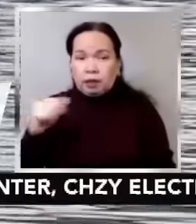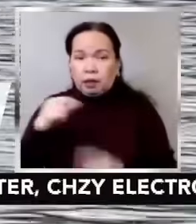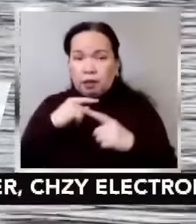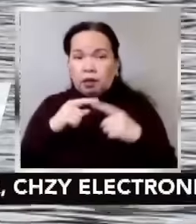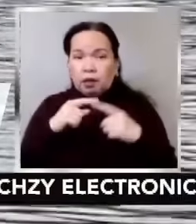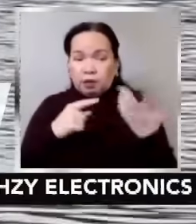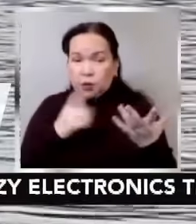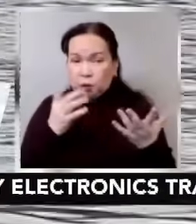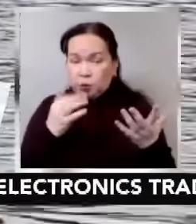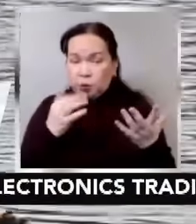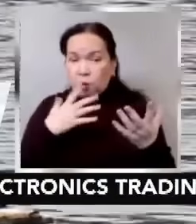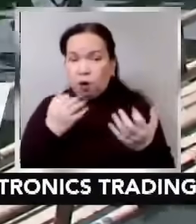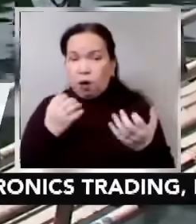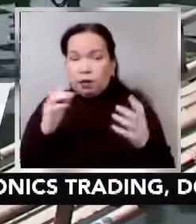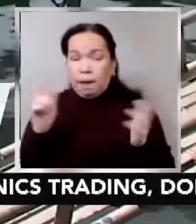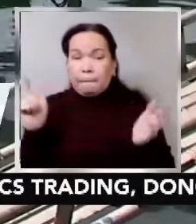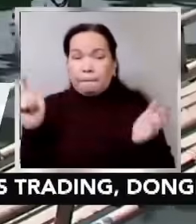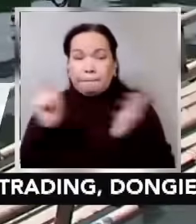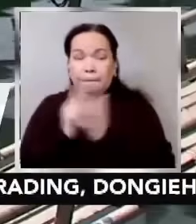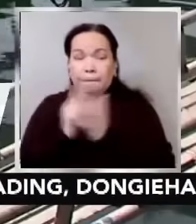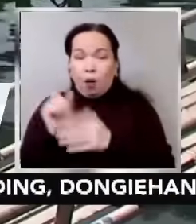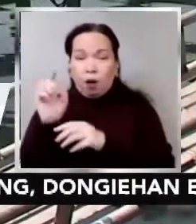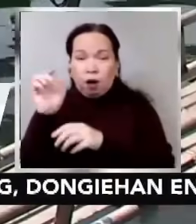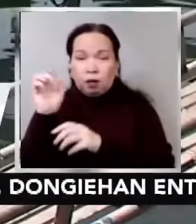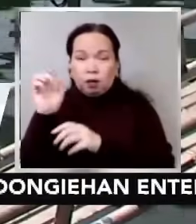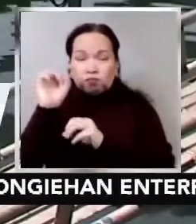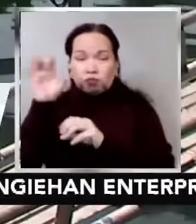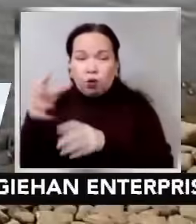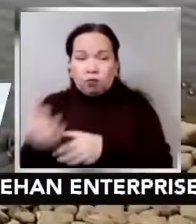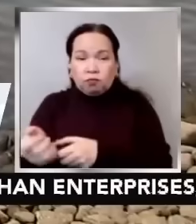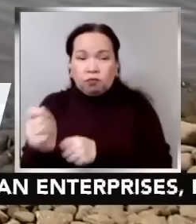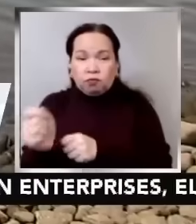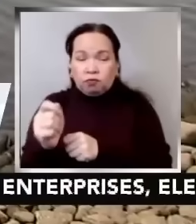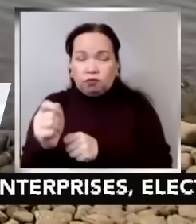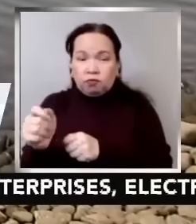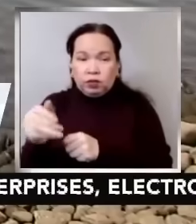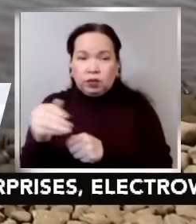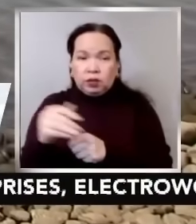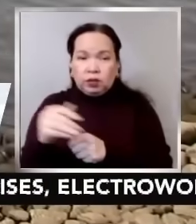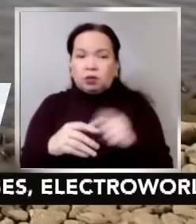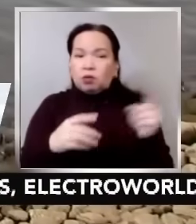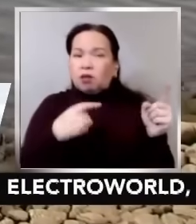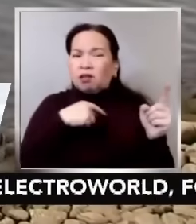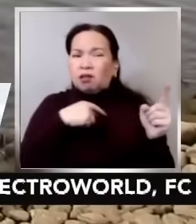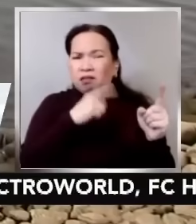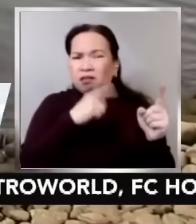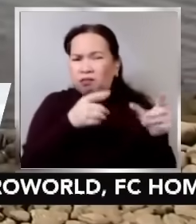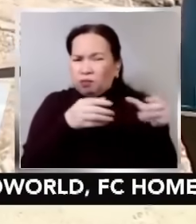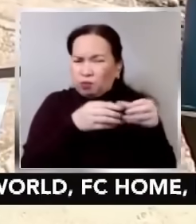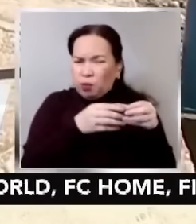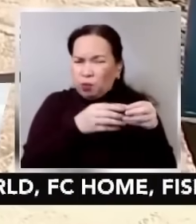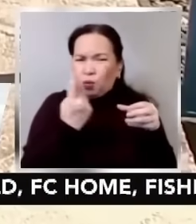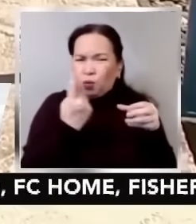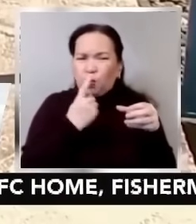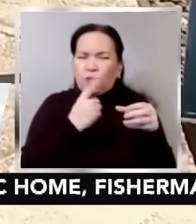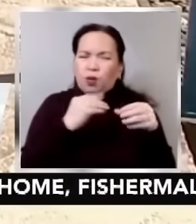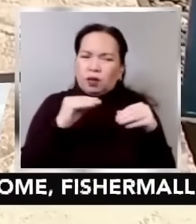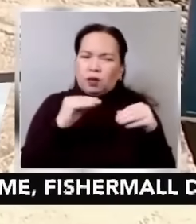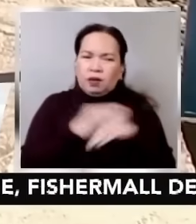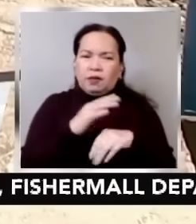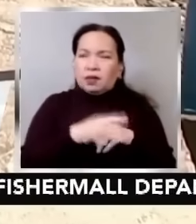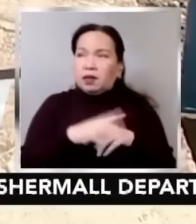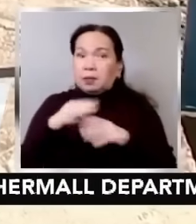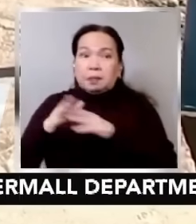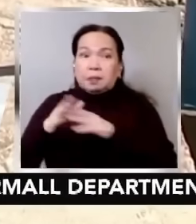daw sa maliliit na mga isda. Sila lang daw kasi ang nahuhuli at pinagmumulta at hindi ang malalaking commercial fishing vessel. Dapat din daw itigil